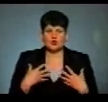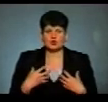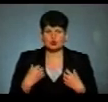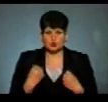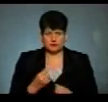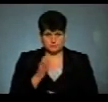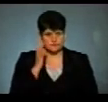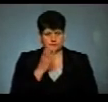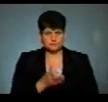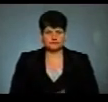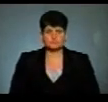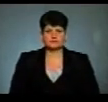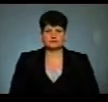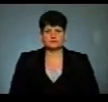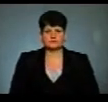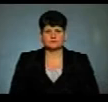Давайте почуємо його.